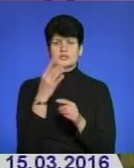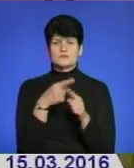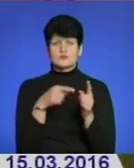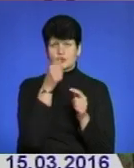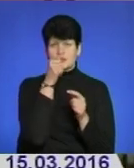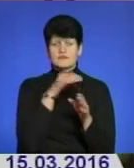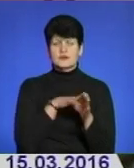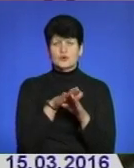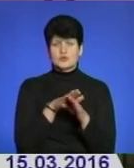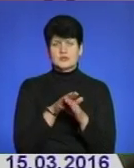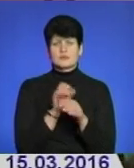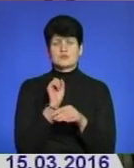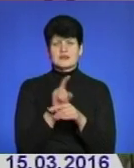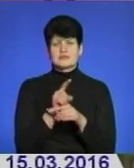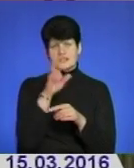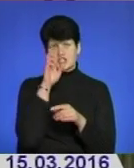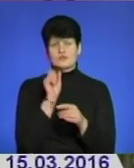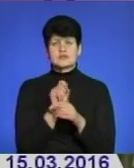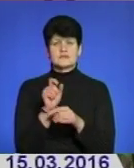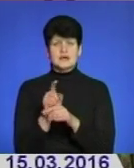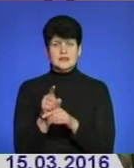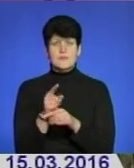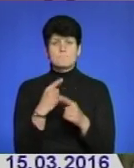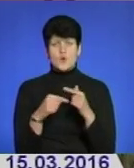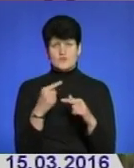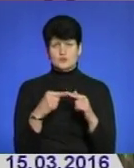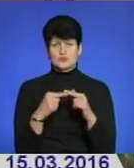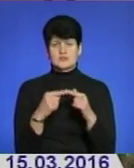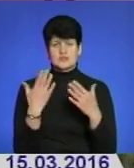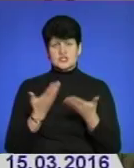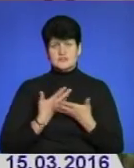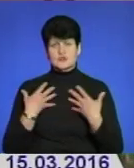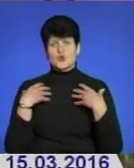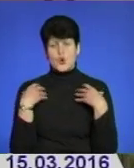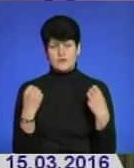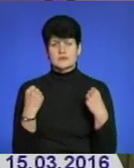виконали поставлені державою задачі, завдання. Повернулися, вроді би всі живі-здорові.